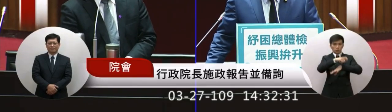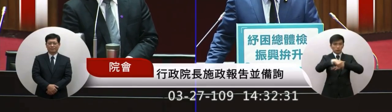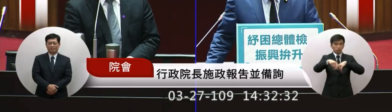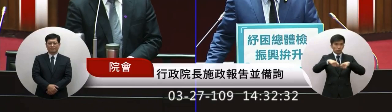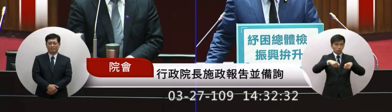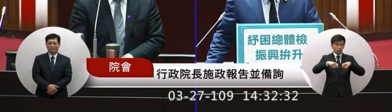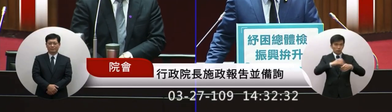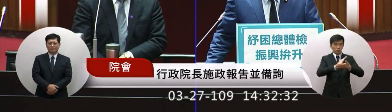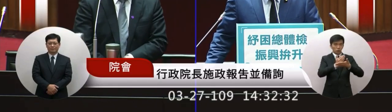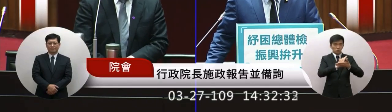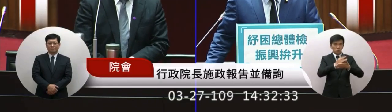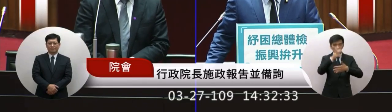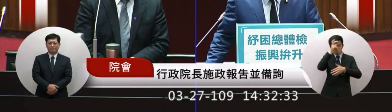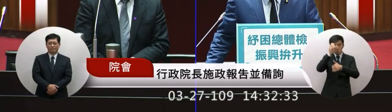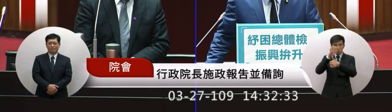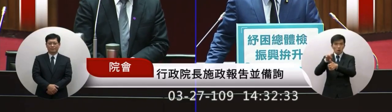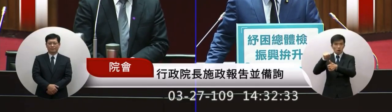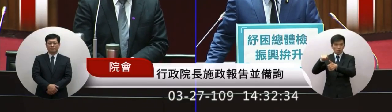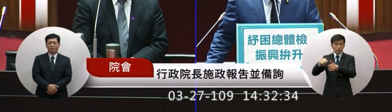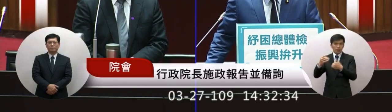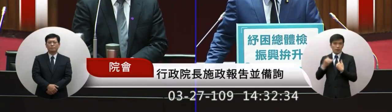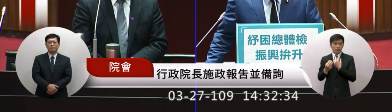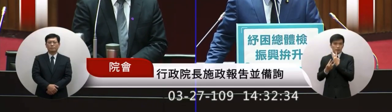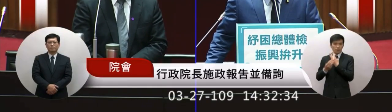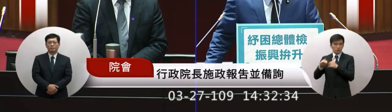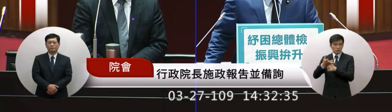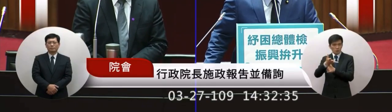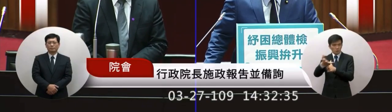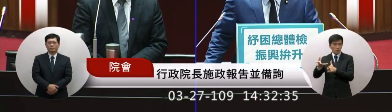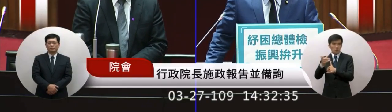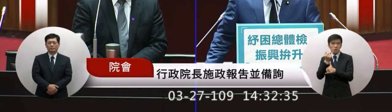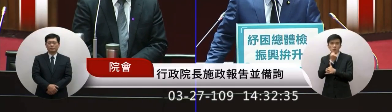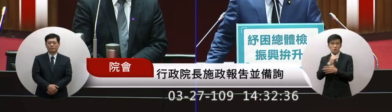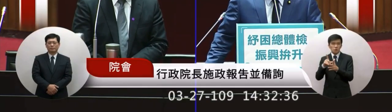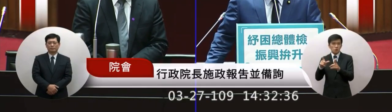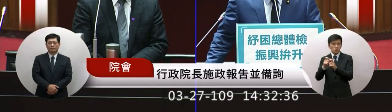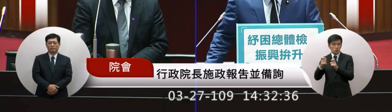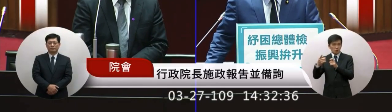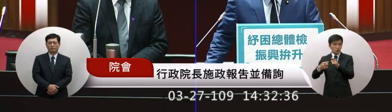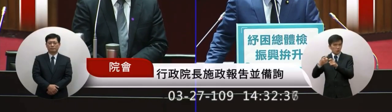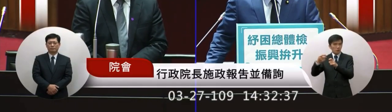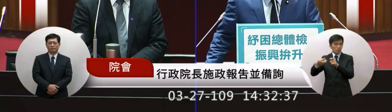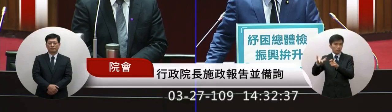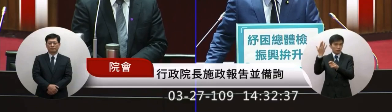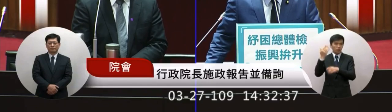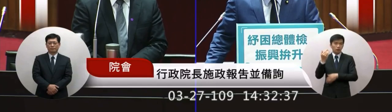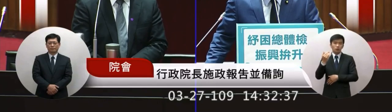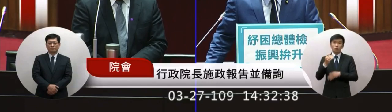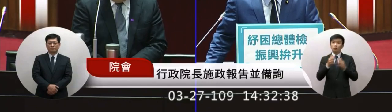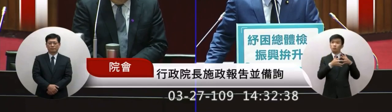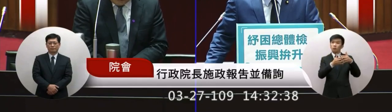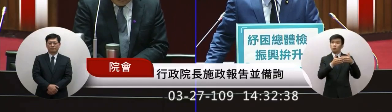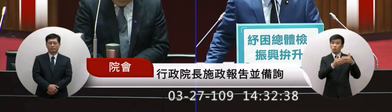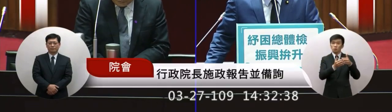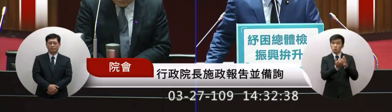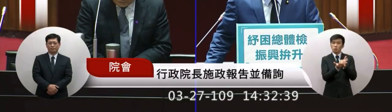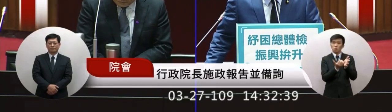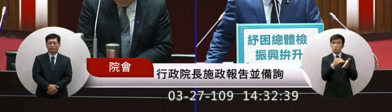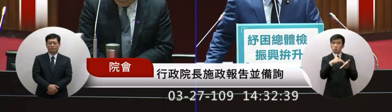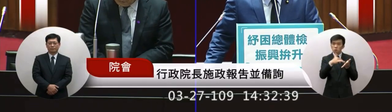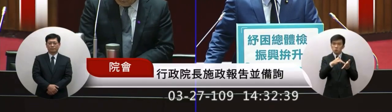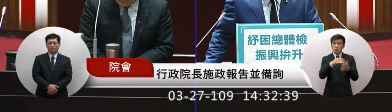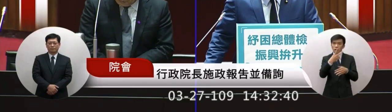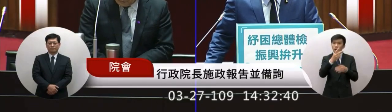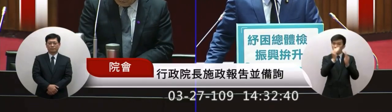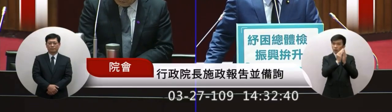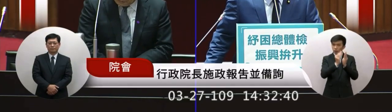汉肺炎的疫情将持续18个月或更长的时间哦。那美国政府也动用了2兆美元哈，是史上最大的纾困，